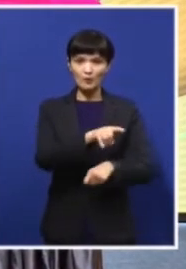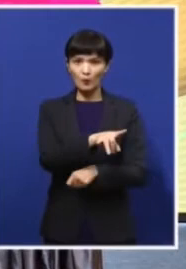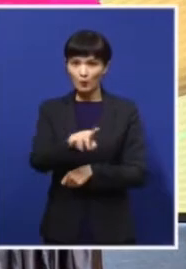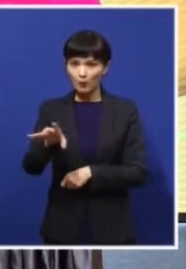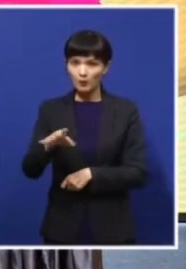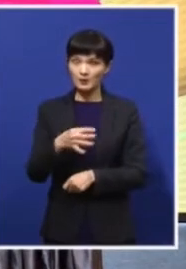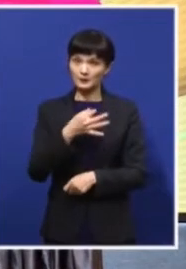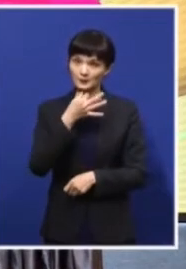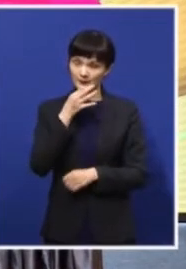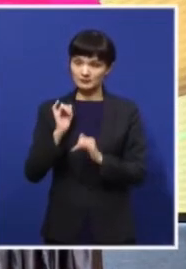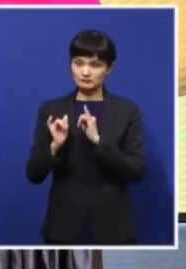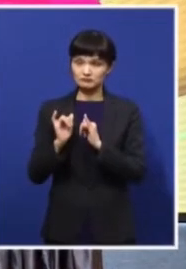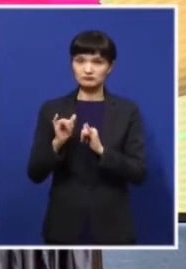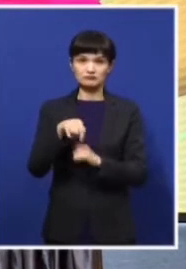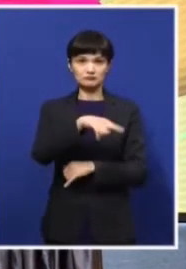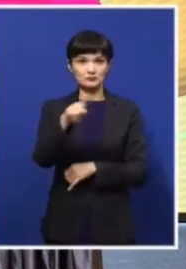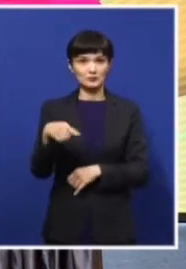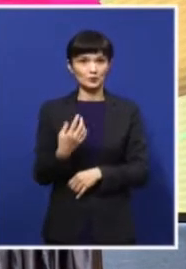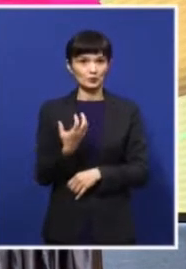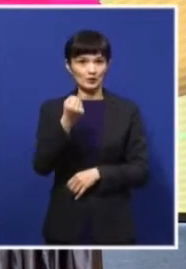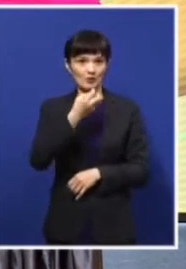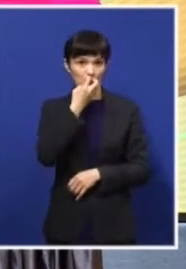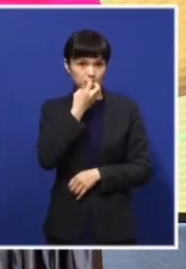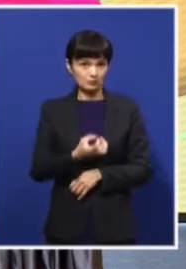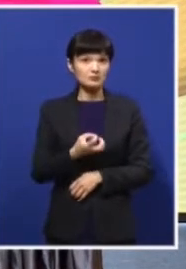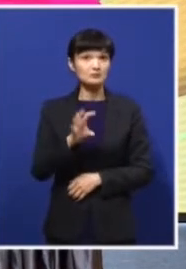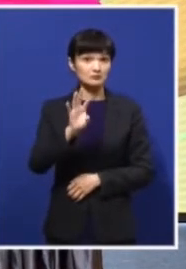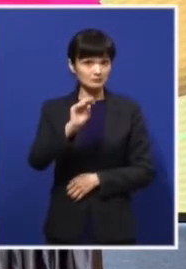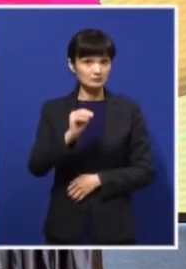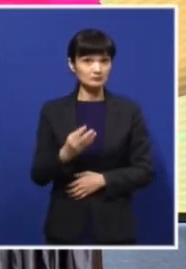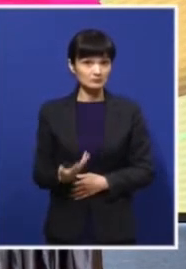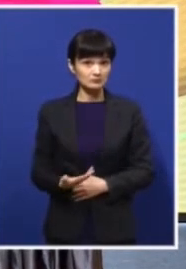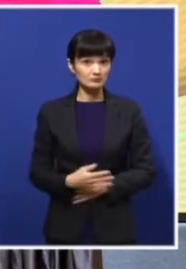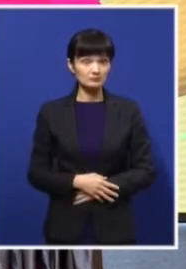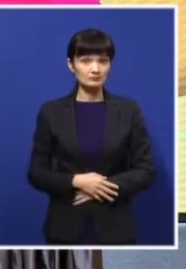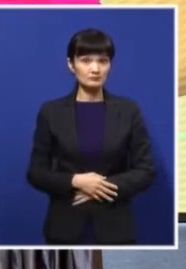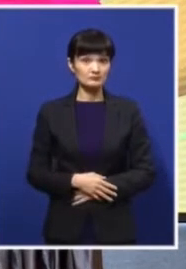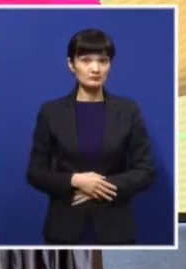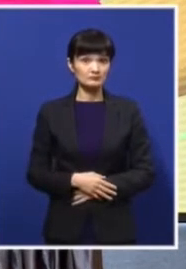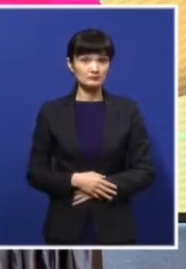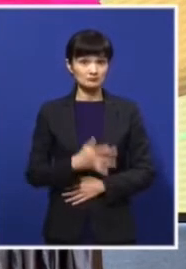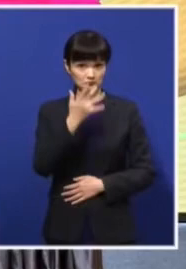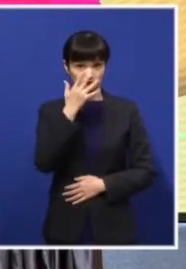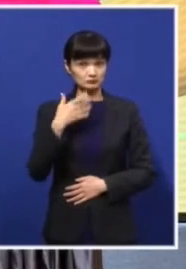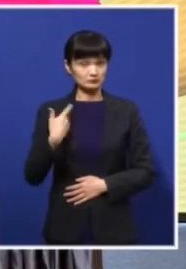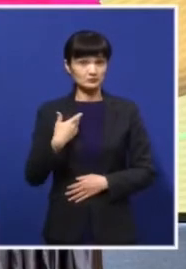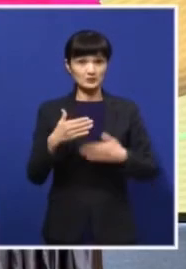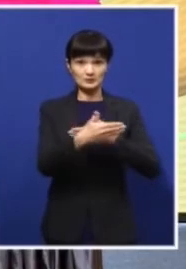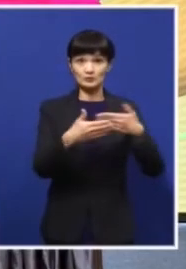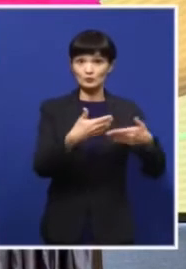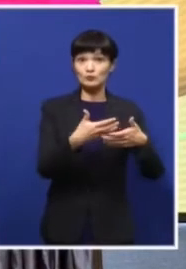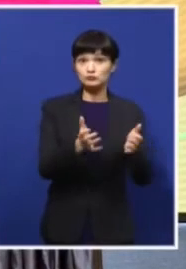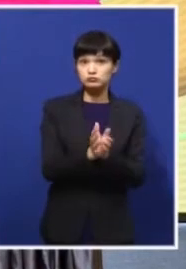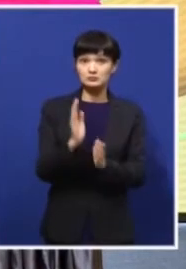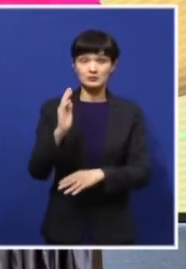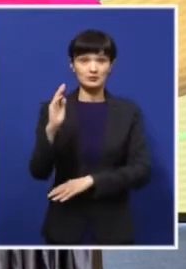绑定人的权益？这方面是不是唐政委还有那个交通部也说明一下？